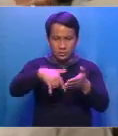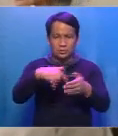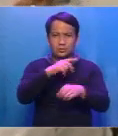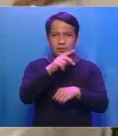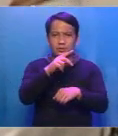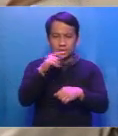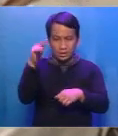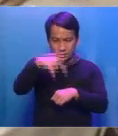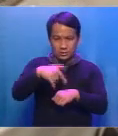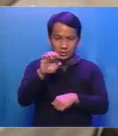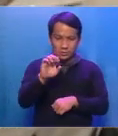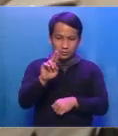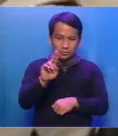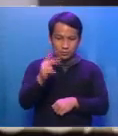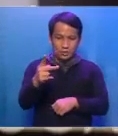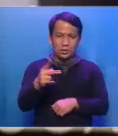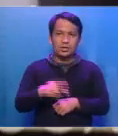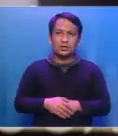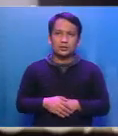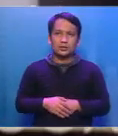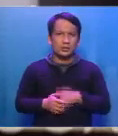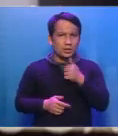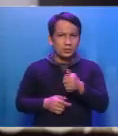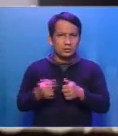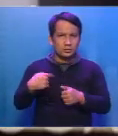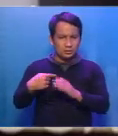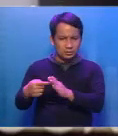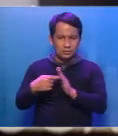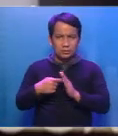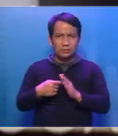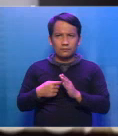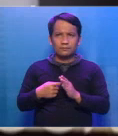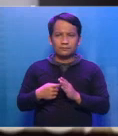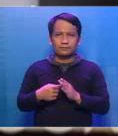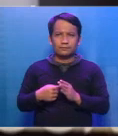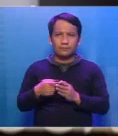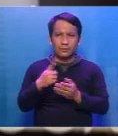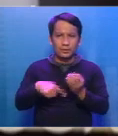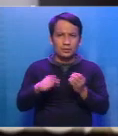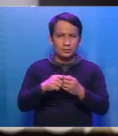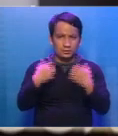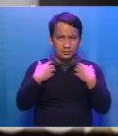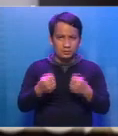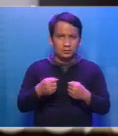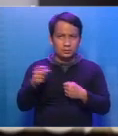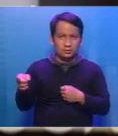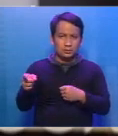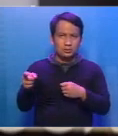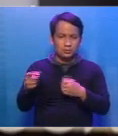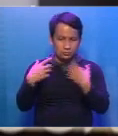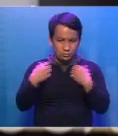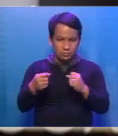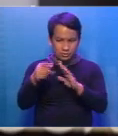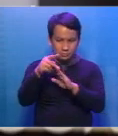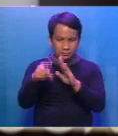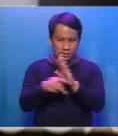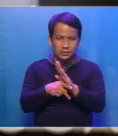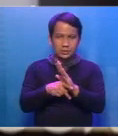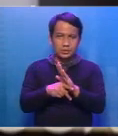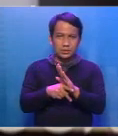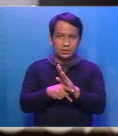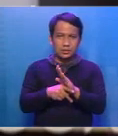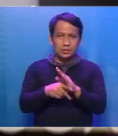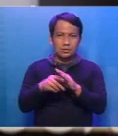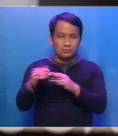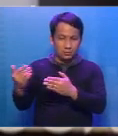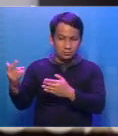pong restriction, I don't think that would be required at this point. Although of course, we are strengthening our measures no, to prevent